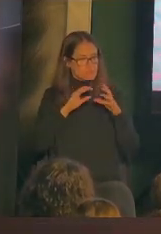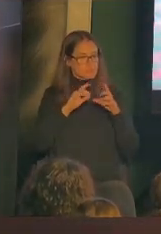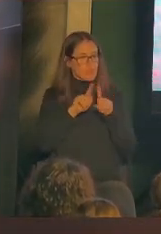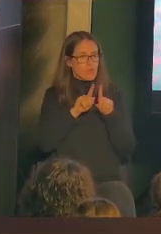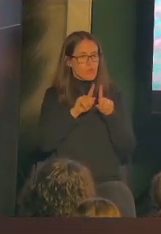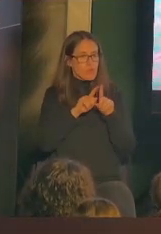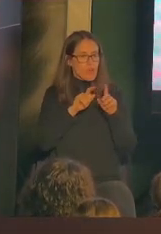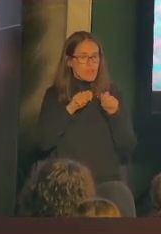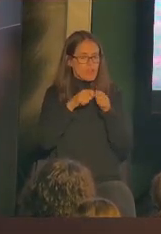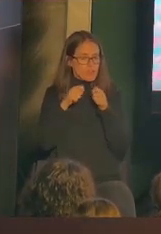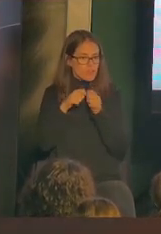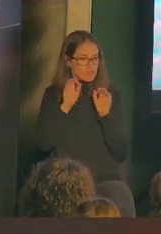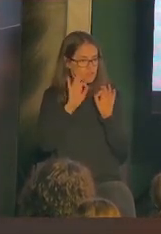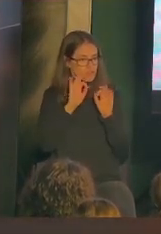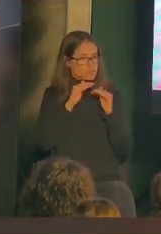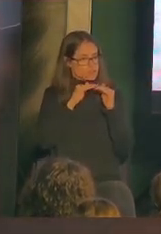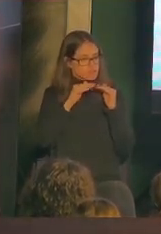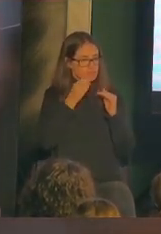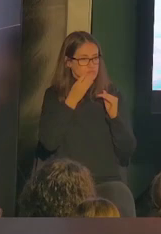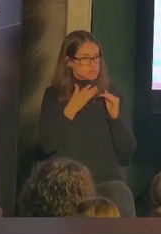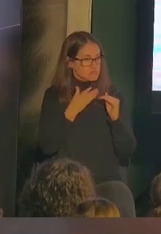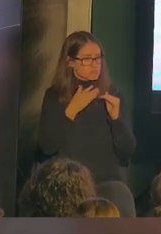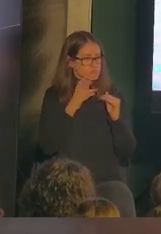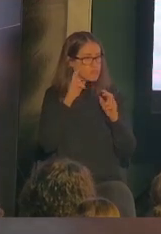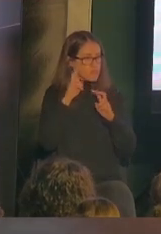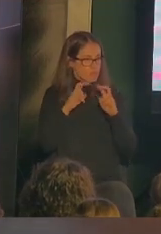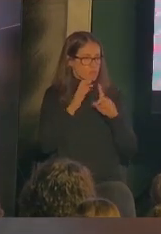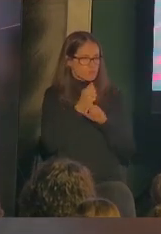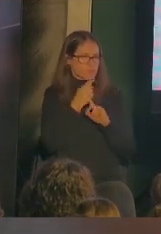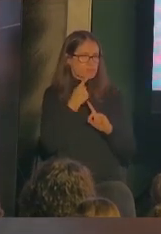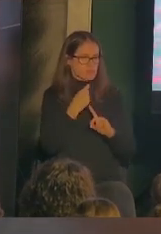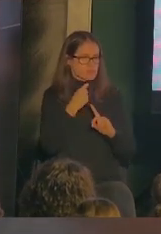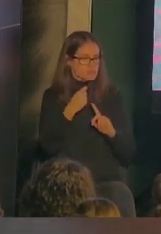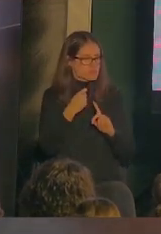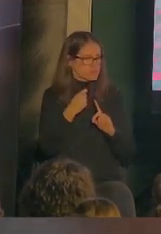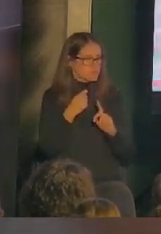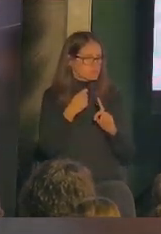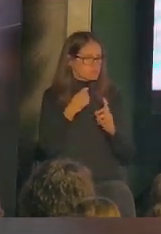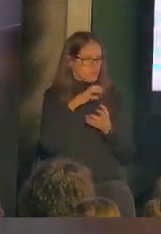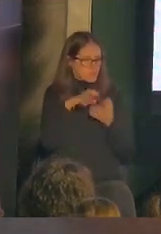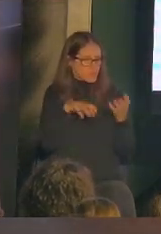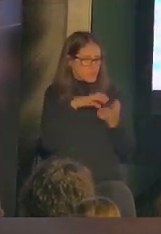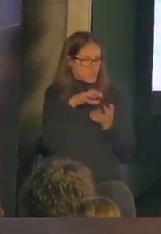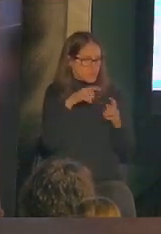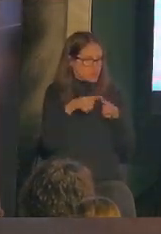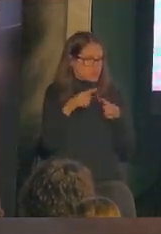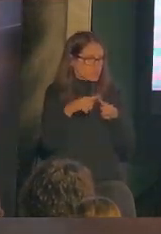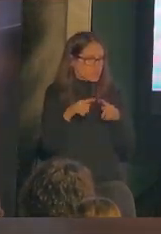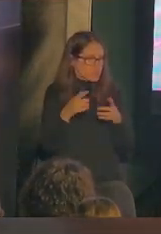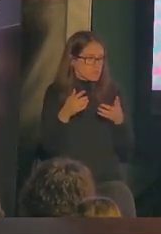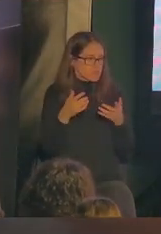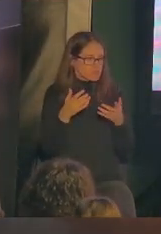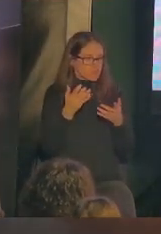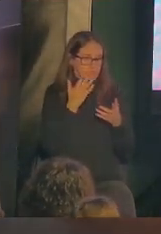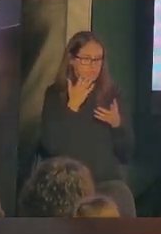superestable, vale, algo que realment és bastant complexa d'aconseguir, ja que la